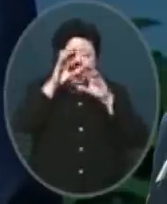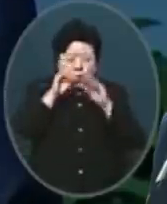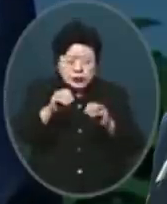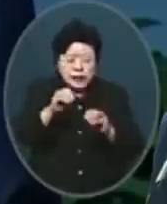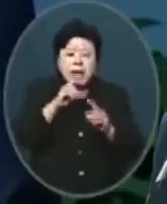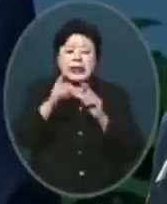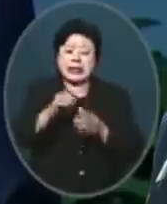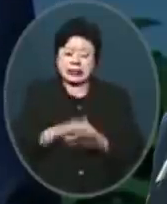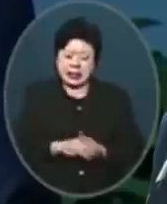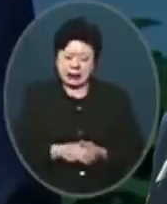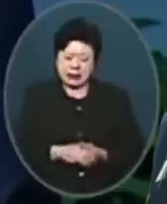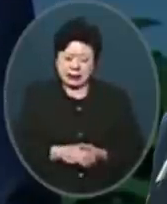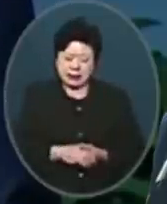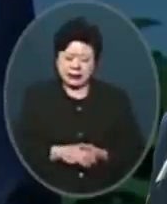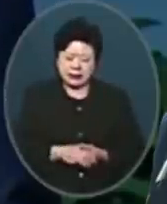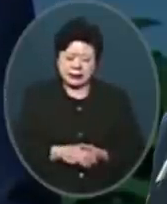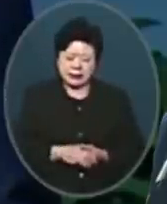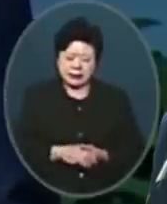돼요.